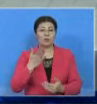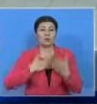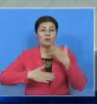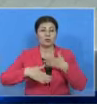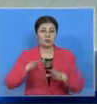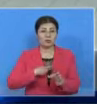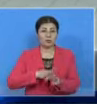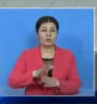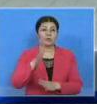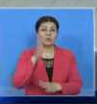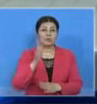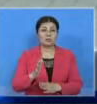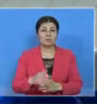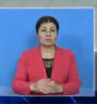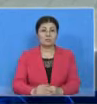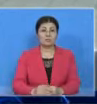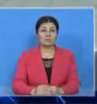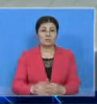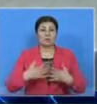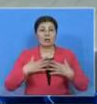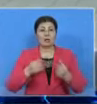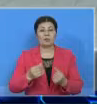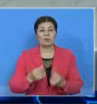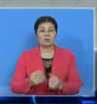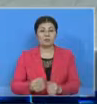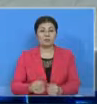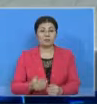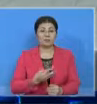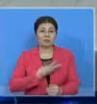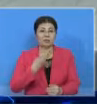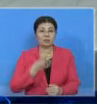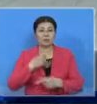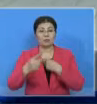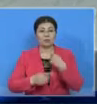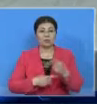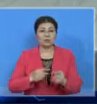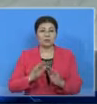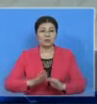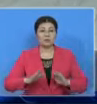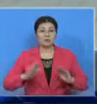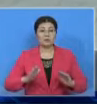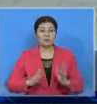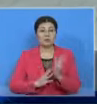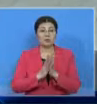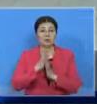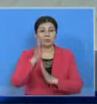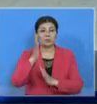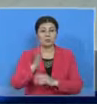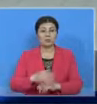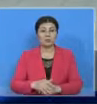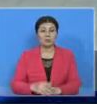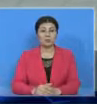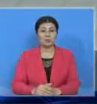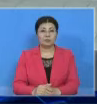не жетсін. Осындай тек ретін бейбітшілік, аман саушылық, денсаулық, ұрпақтарымыз өсіп келе жатқан әрқашан осылай